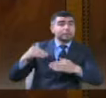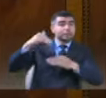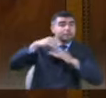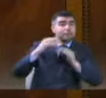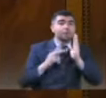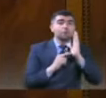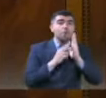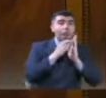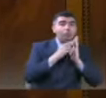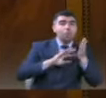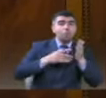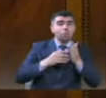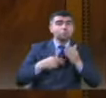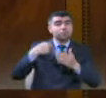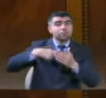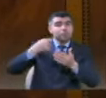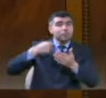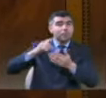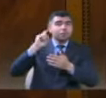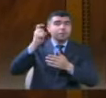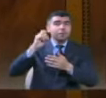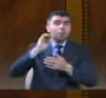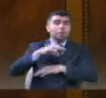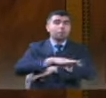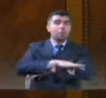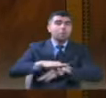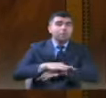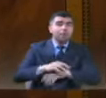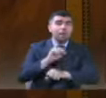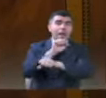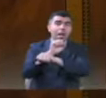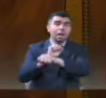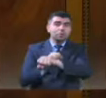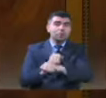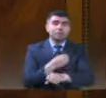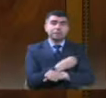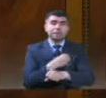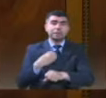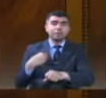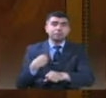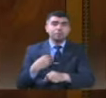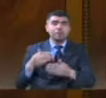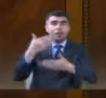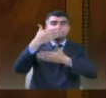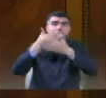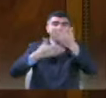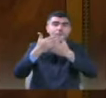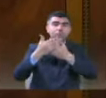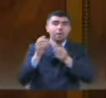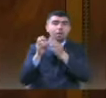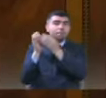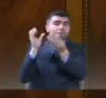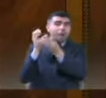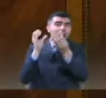تنظيم الأعمال الاجتماعية وتعزيز الحماية الاجتماعية وولوج الخدمات الاجتماعية كالسكن والنقل